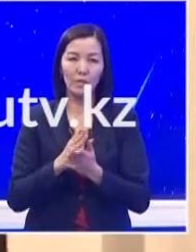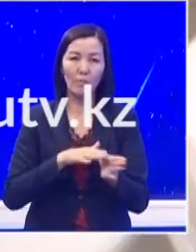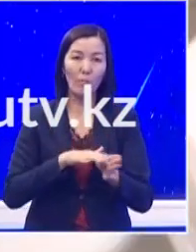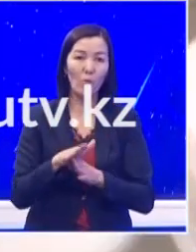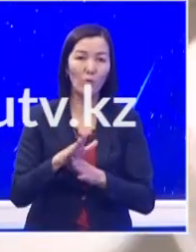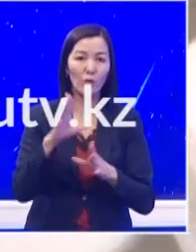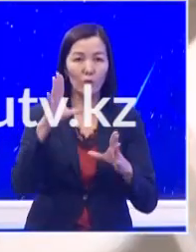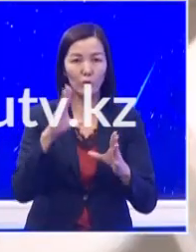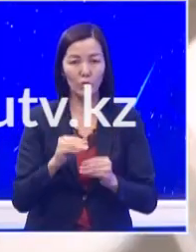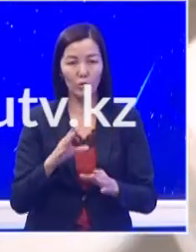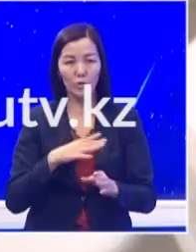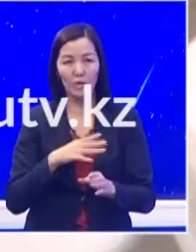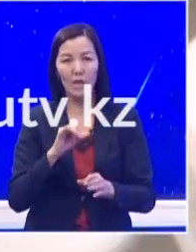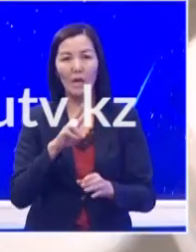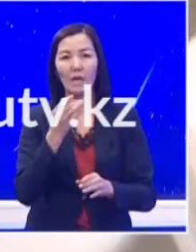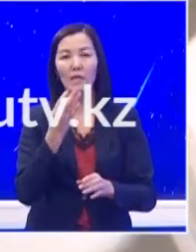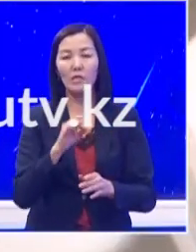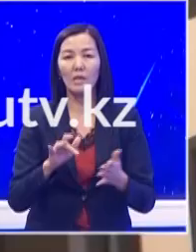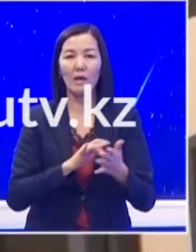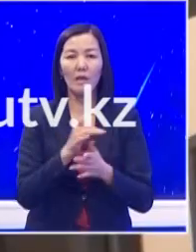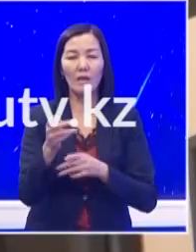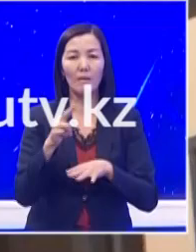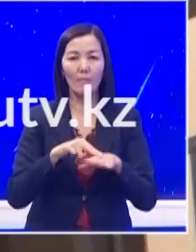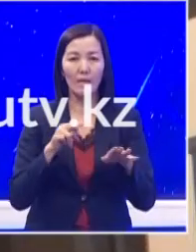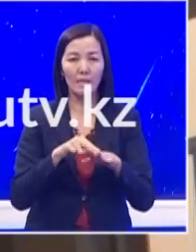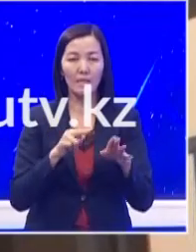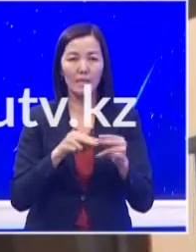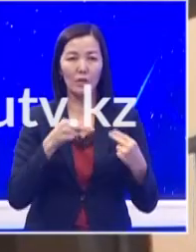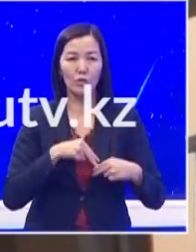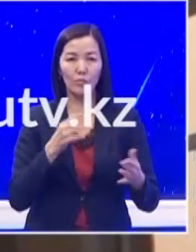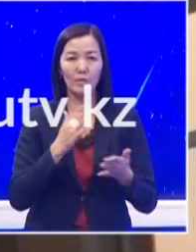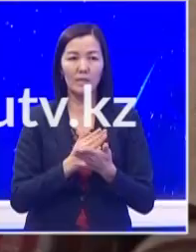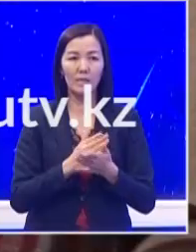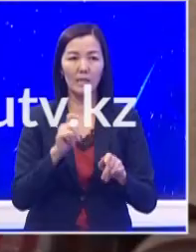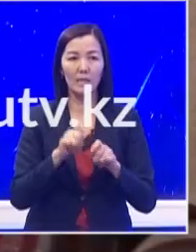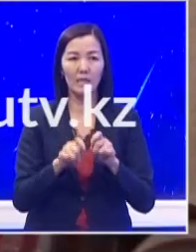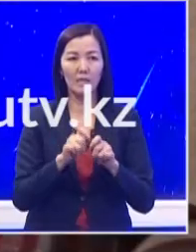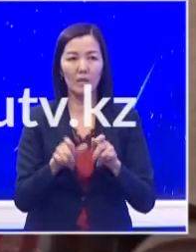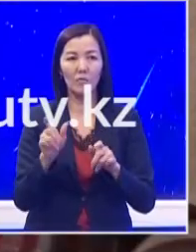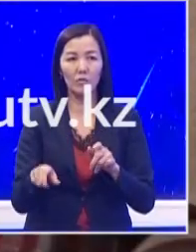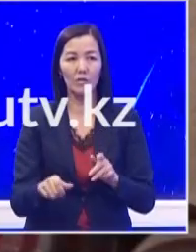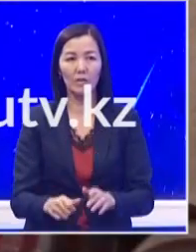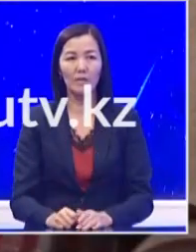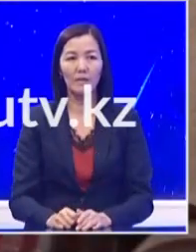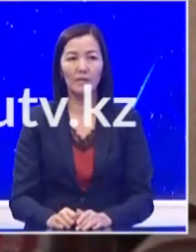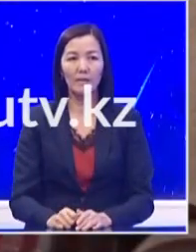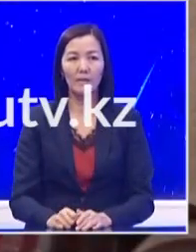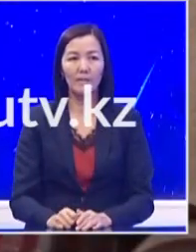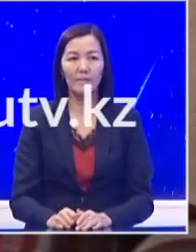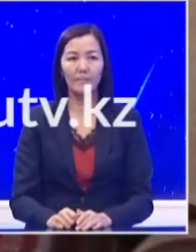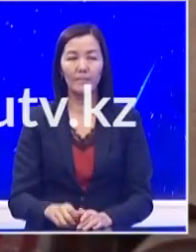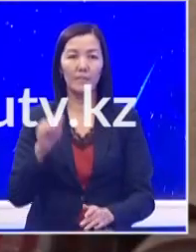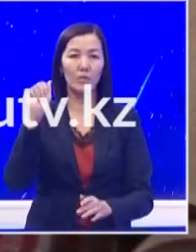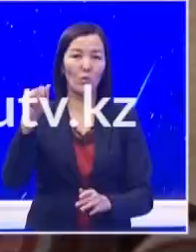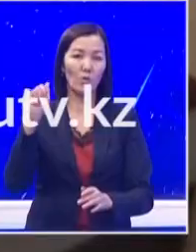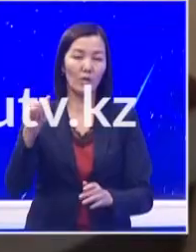сөндірген. Айта кетсек, Әлішер Еріков қалалық полиция басқармасында қызмет етеді. Аға тергеуші. Бір есікті тоқылдатты. Көршінің